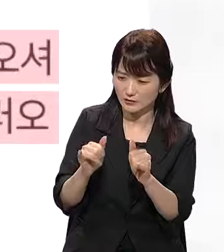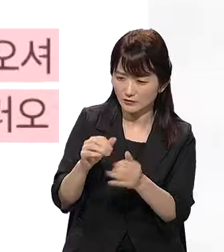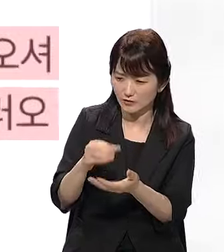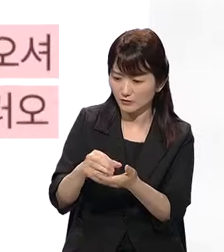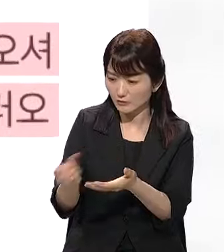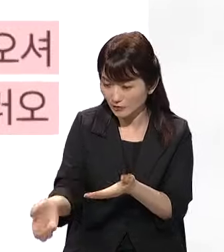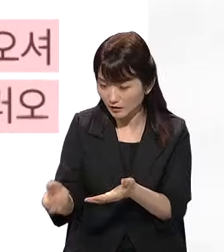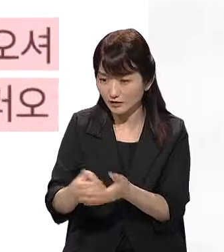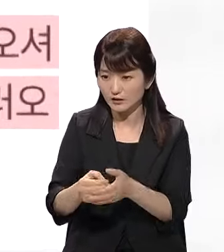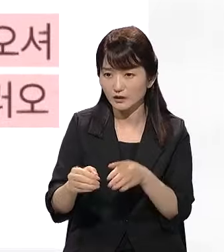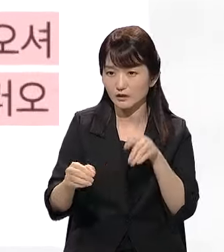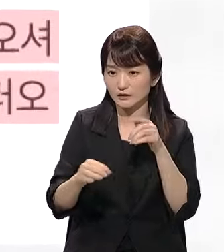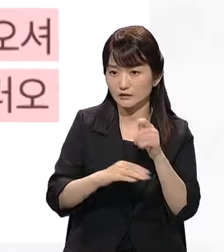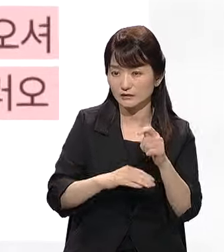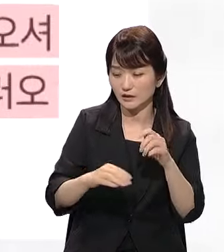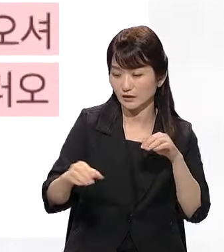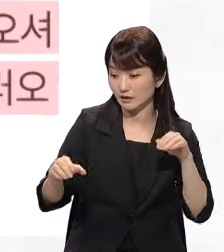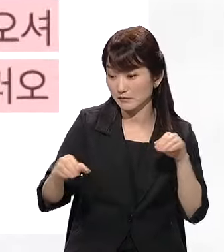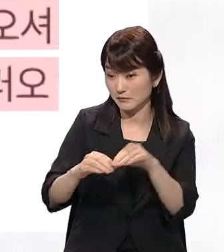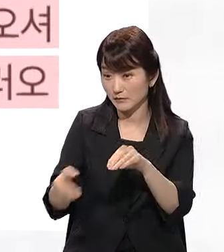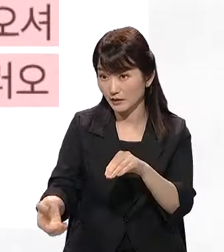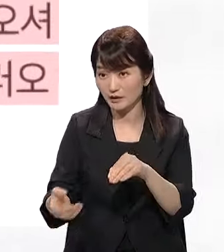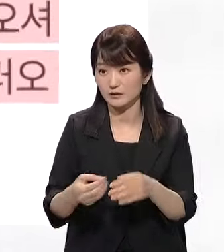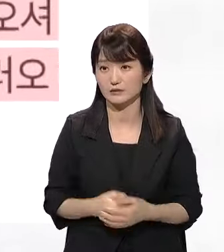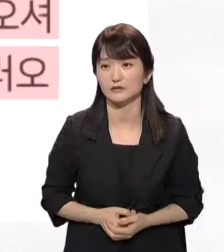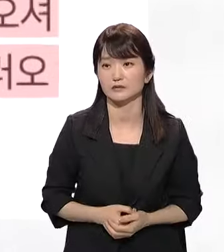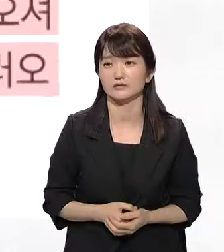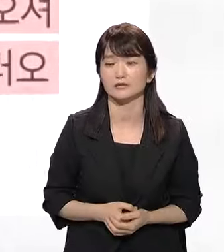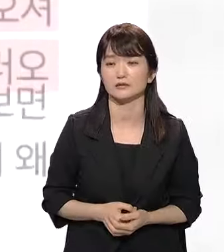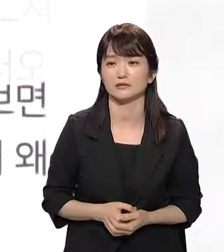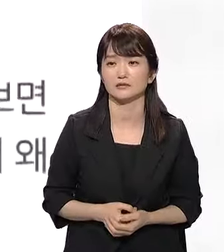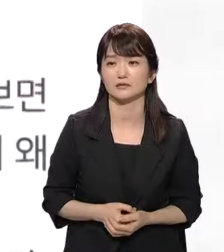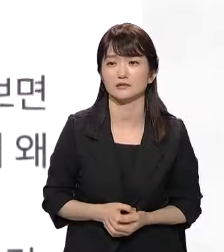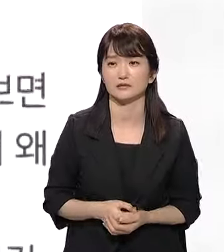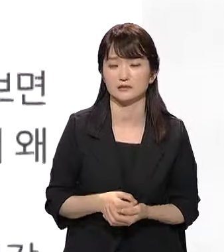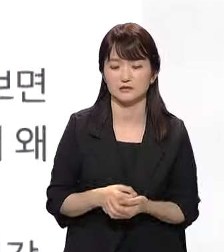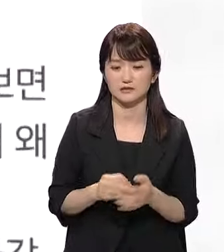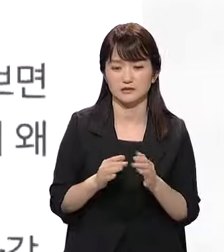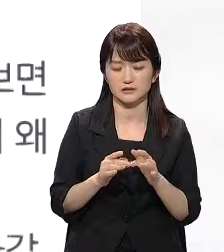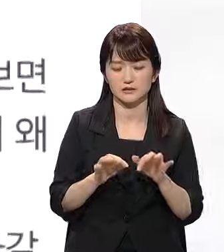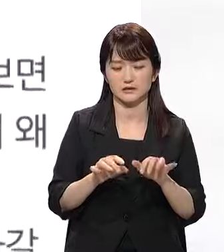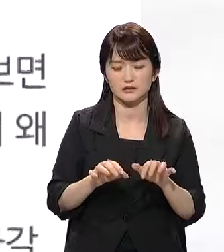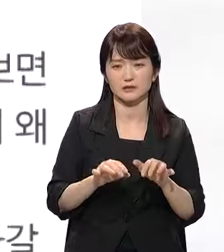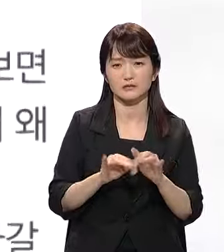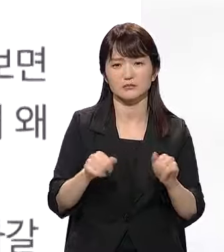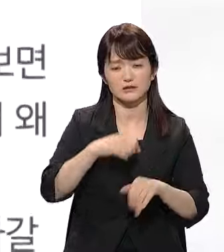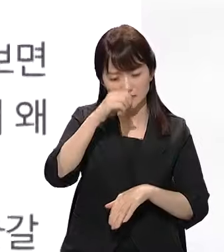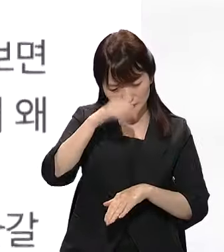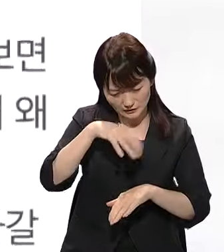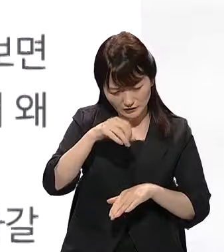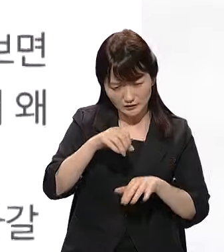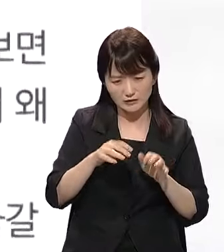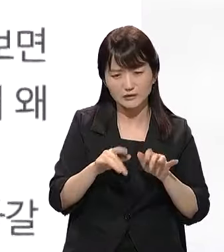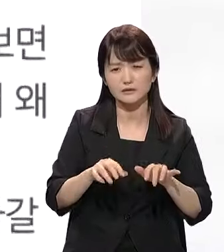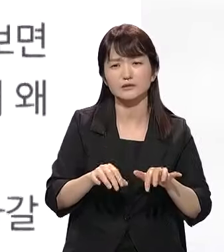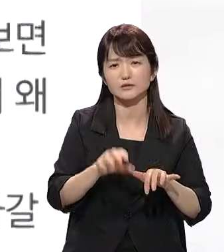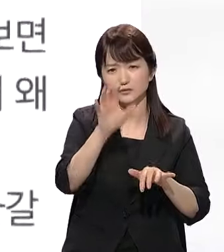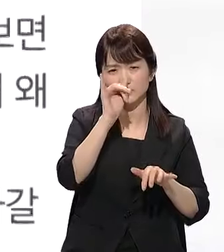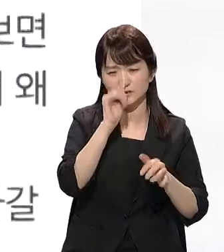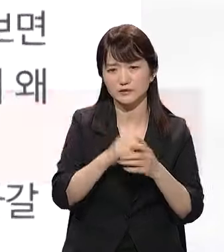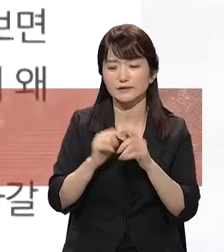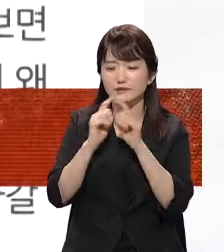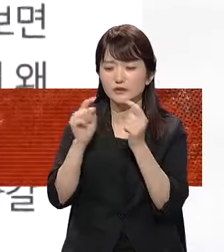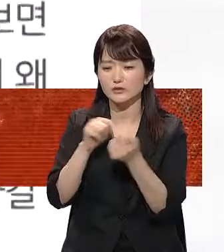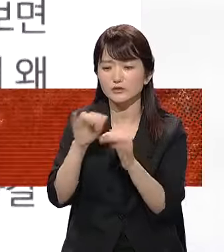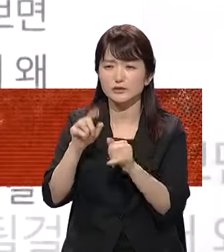얘기를 했고요 또 이제 쓰시는 분은 그냥 쓰실 수 있지만 자영업자들은 상처 받는다 너무 무리한 요구는 좀 하지 말았으면 좋겠다라고